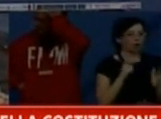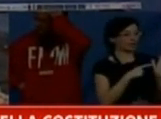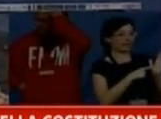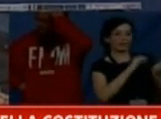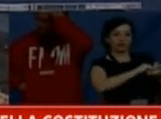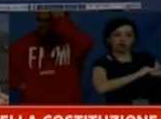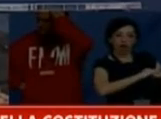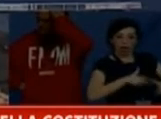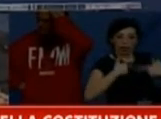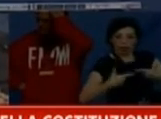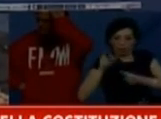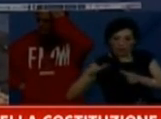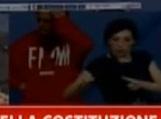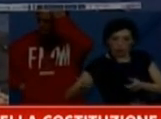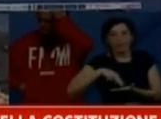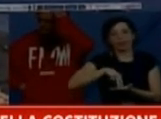la scuola,